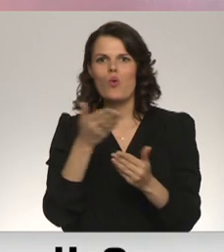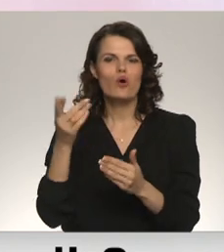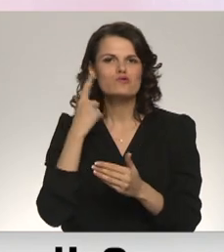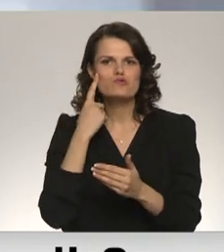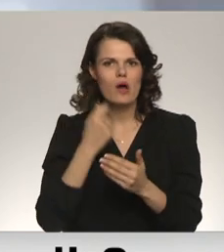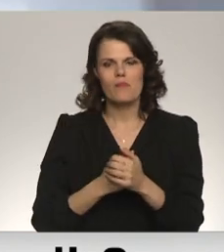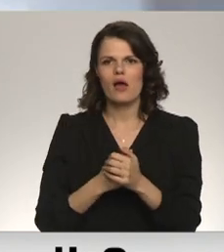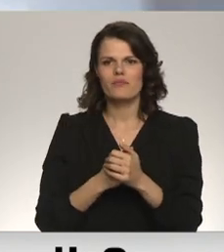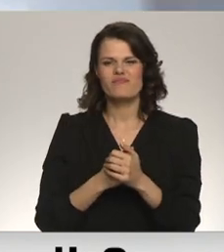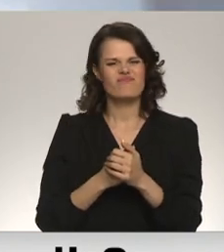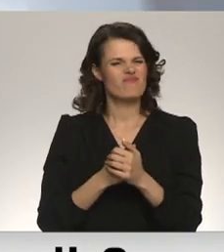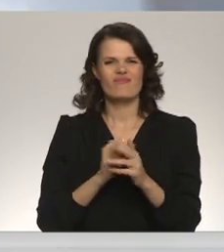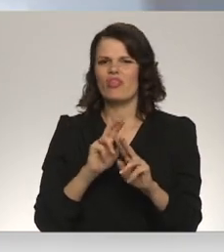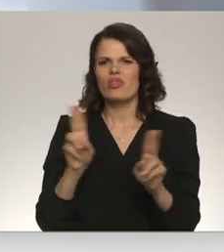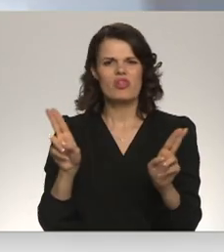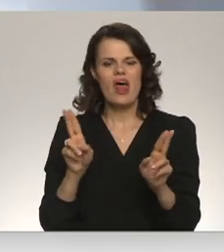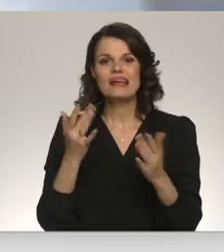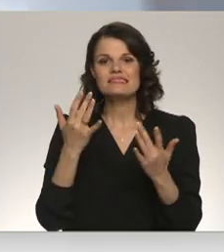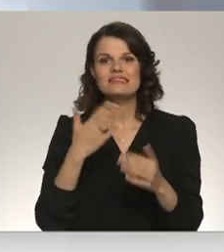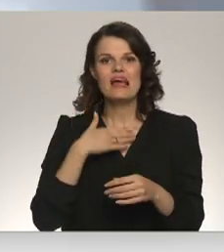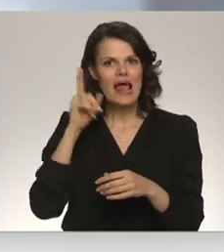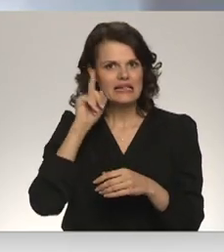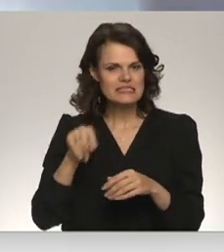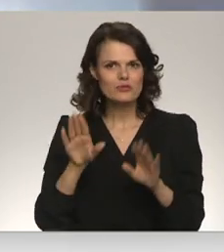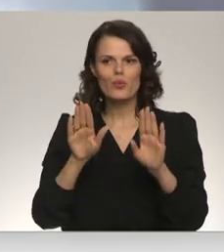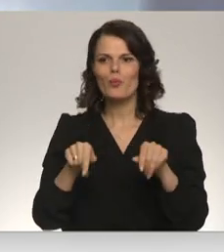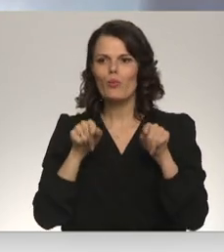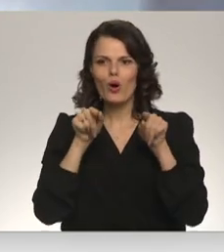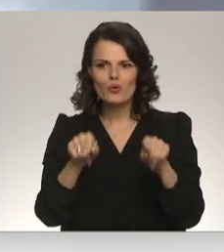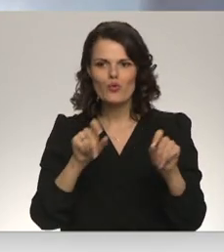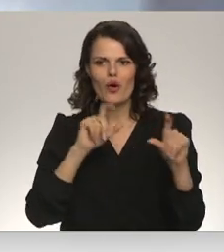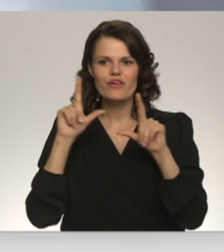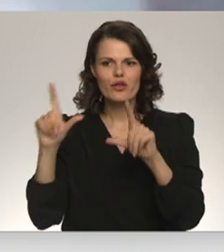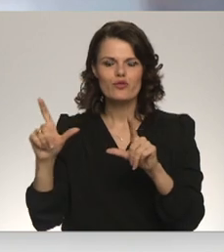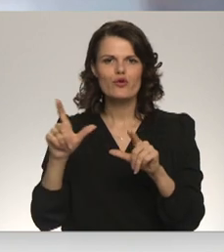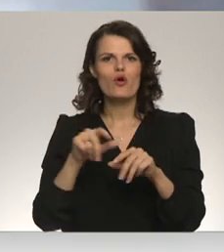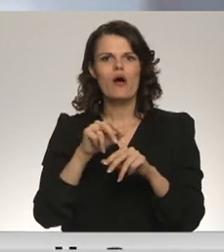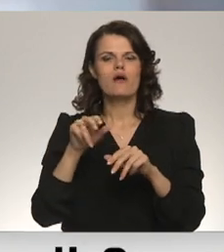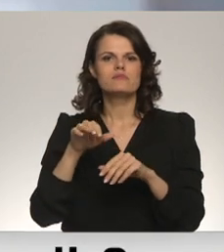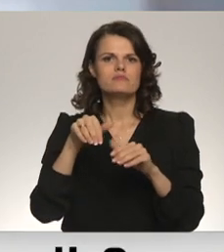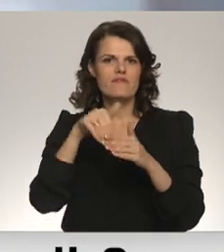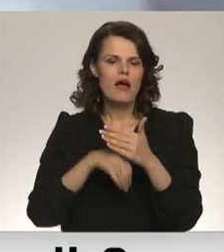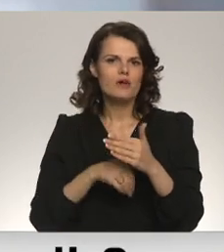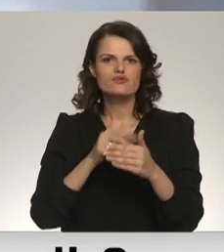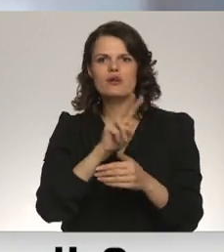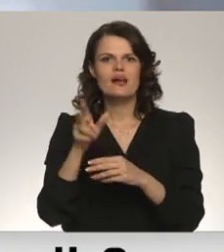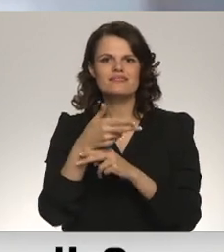sakat? Nē, nu, tā, cik es zinu par to video uzņemšanas vēsturi, tad